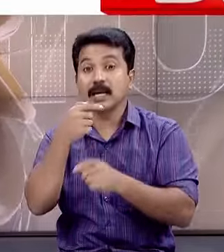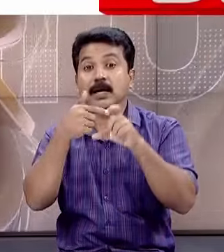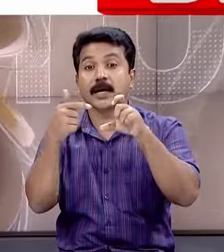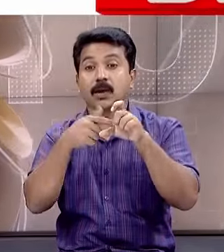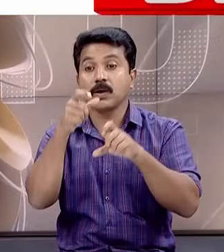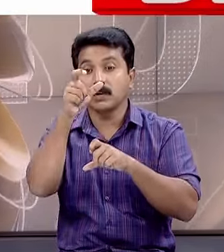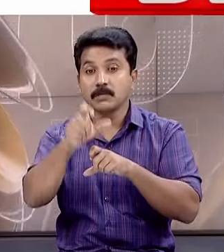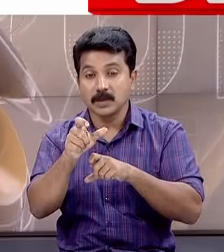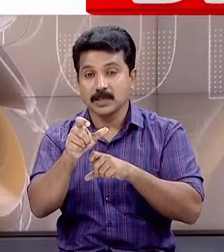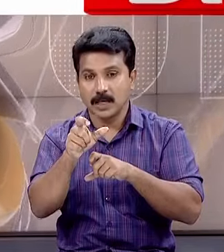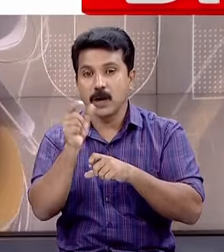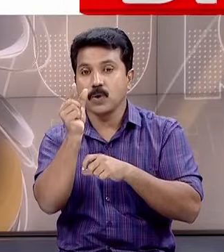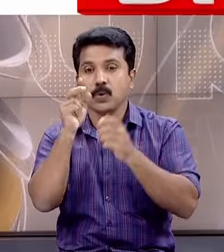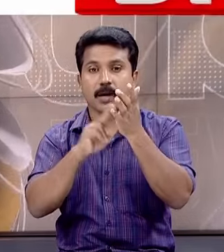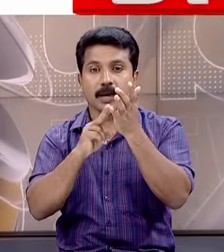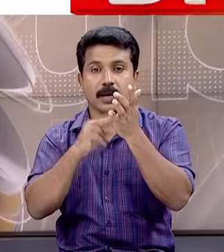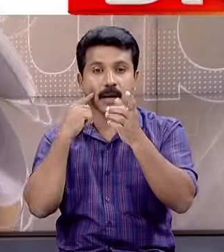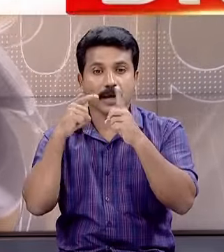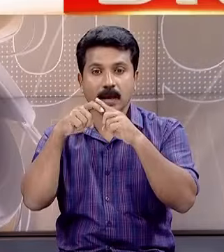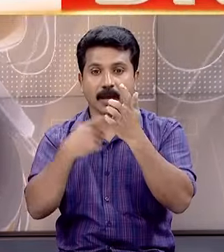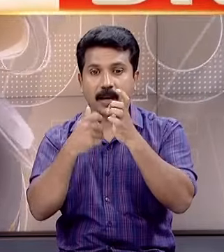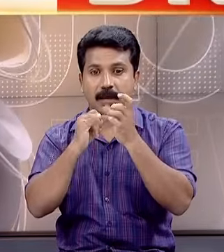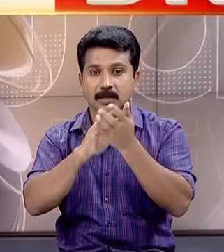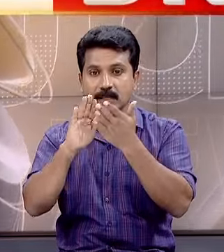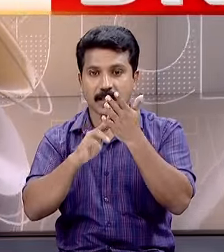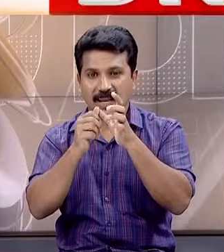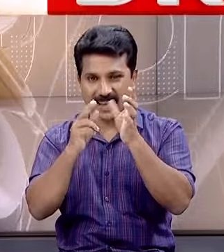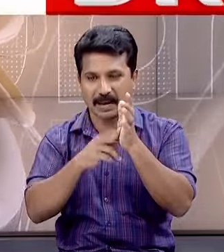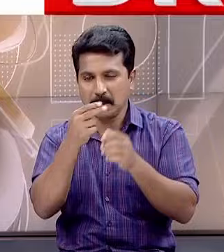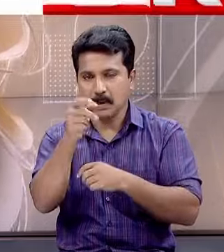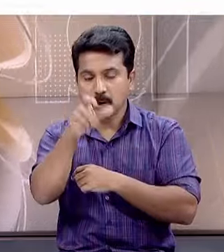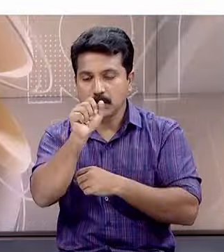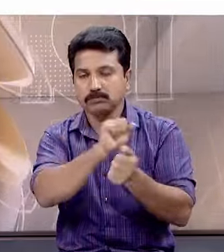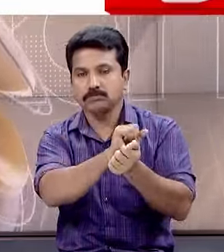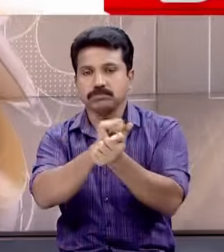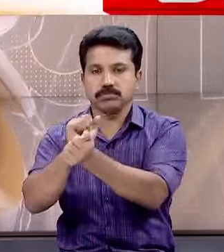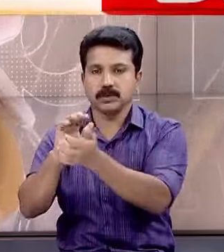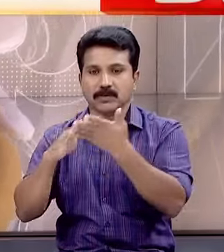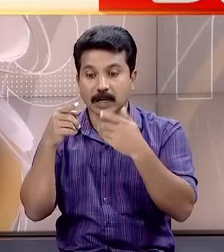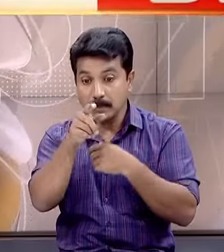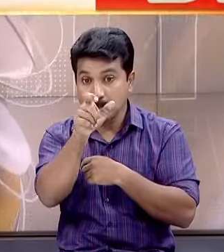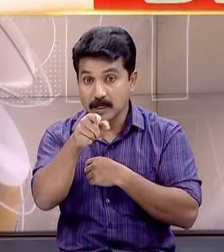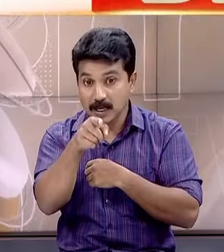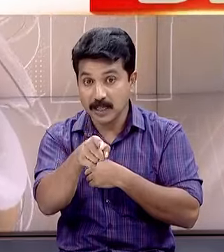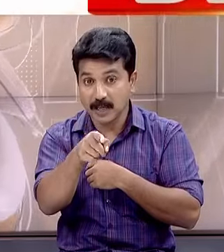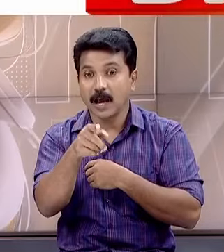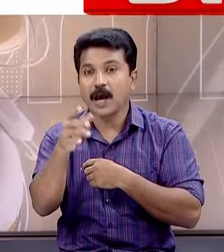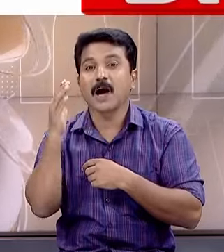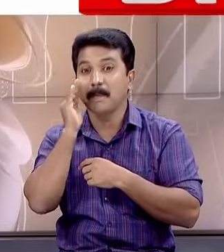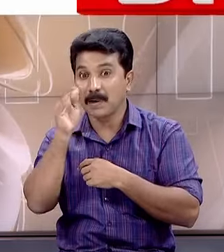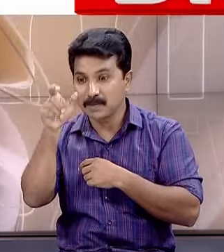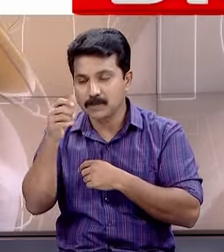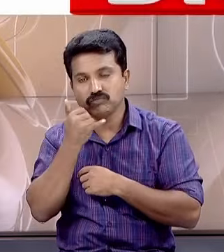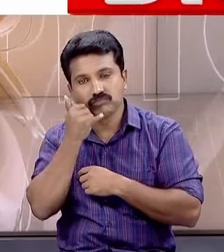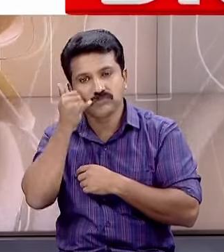സ്വദേശി ഉണ്ണികൃഷ്ണൻ എന്ന ആളെയാണ് പൂജപ്പുര പോലീസ് അറസ്റ്റ് ചെയ്തിരിക്കുന്നത്. ഇയാൾ ഫോണിൽ സൂരജ് സന്തോഷിനെ